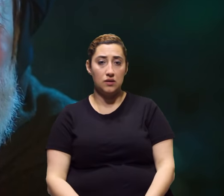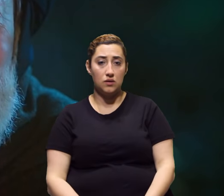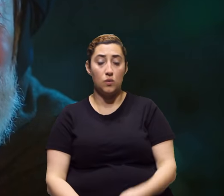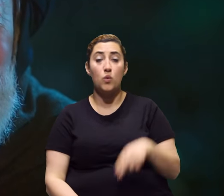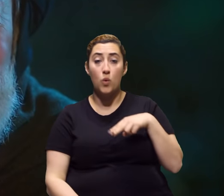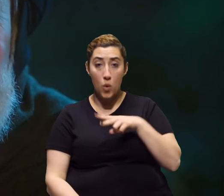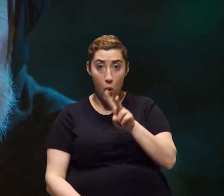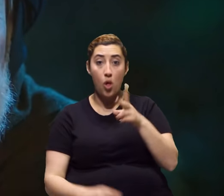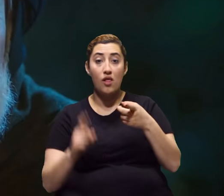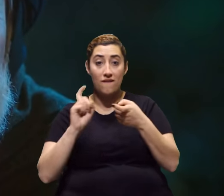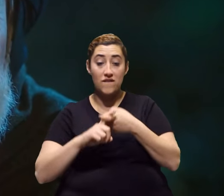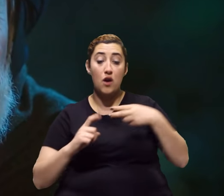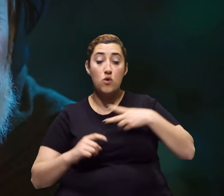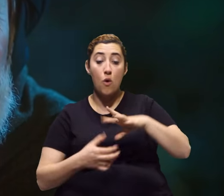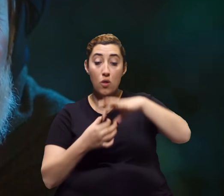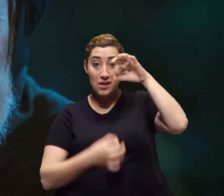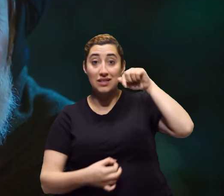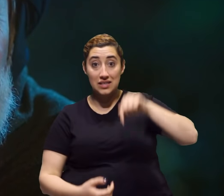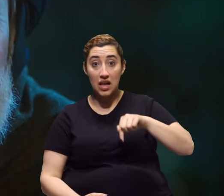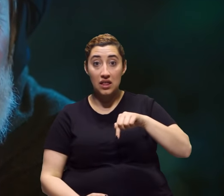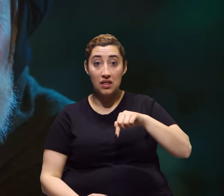Yola da yolcuya da